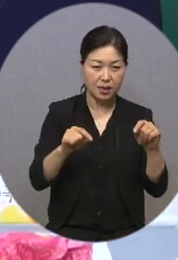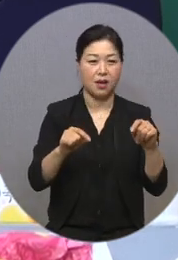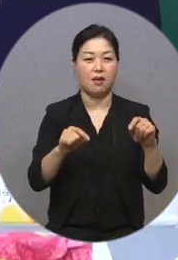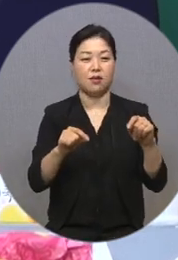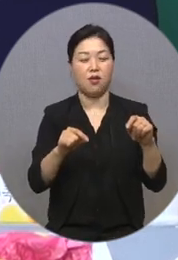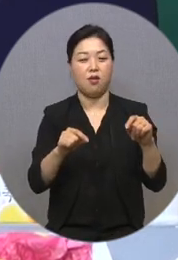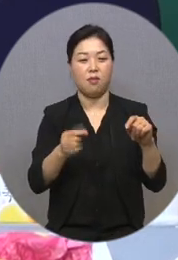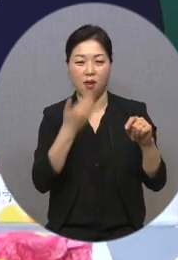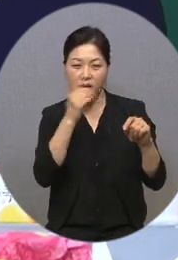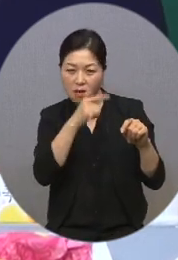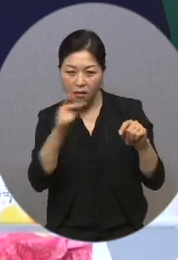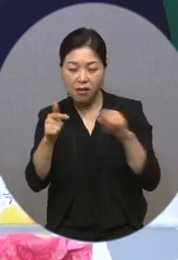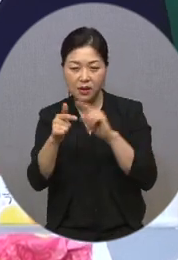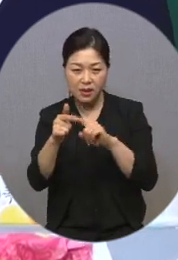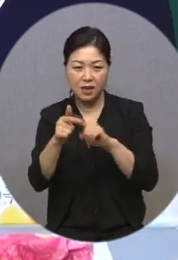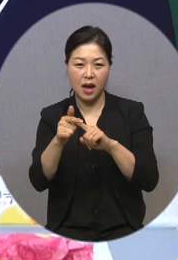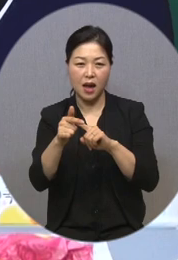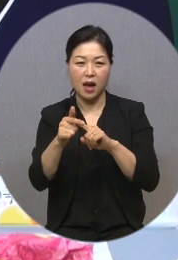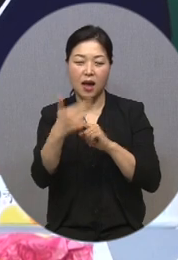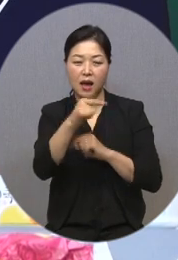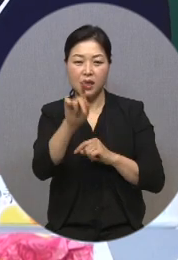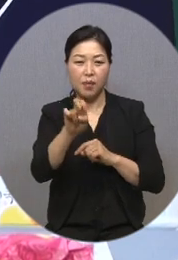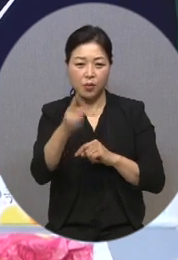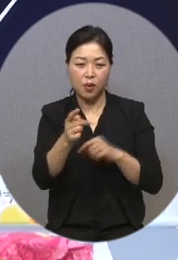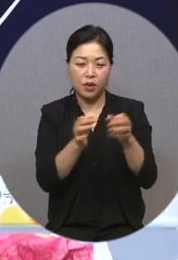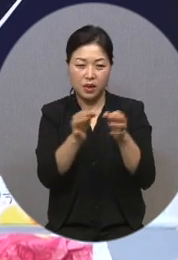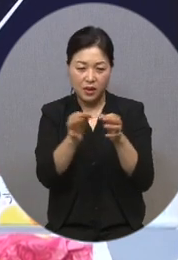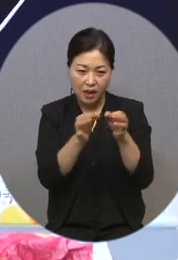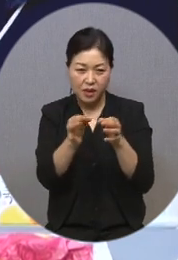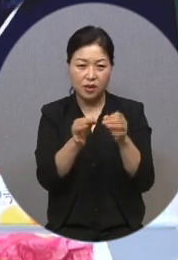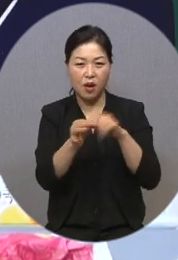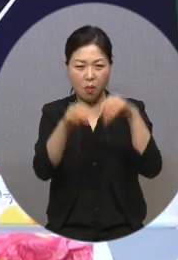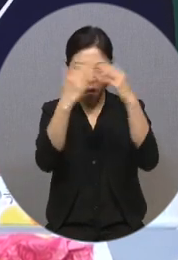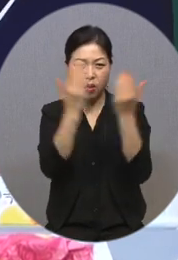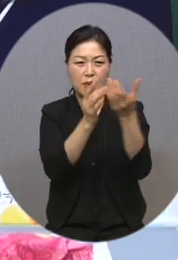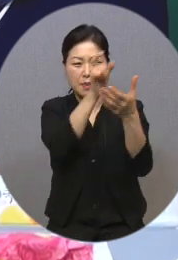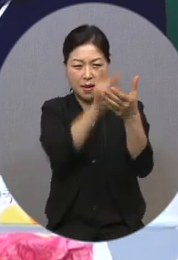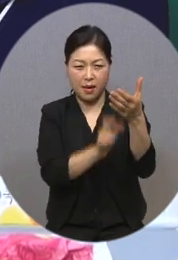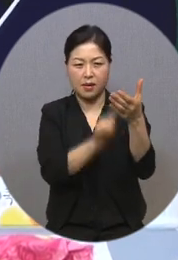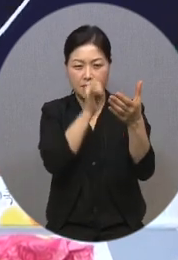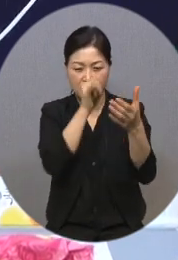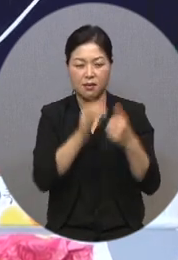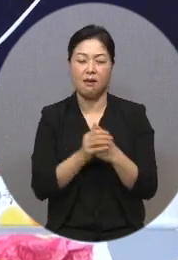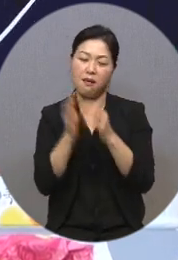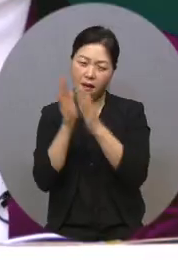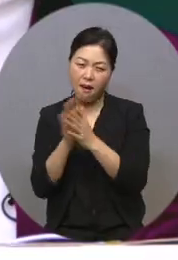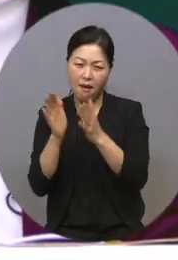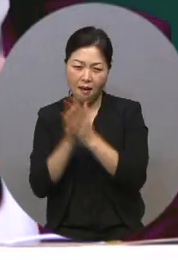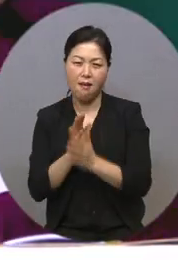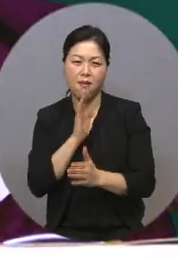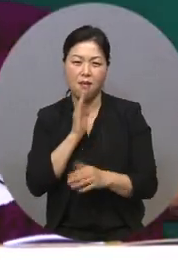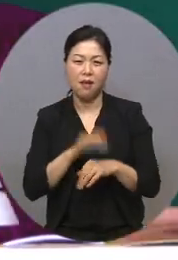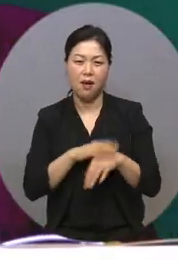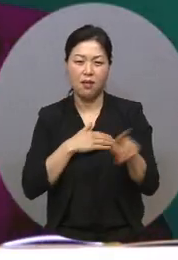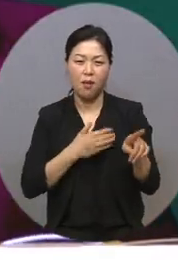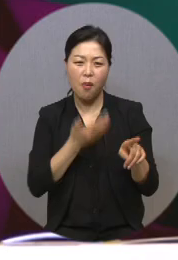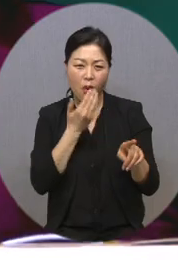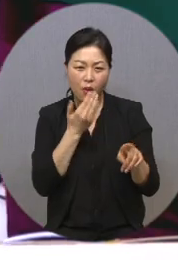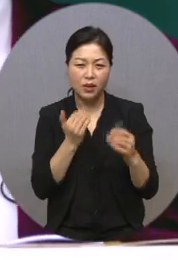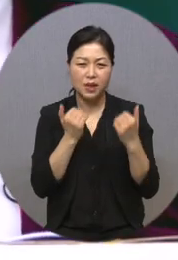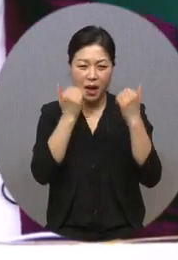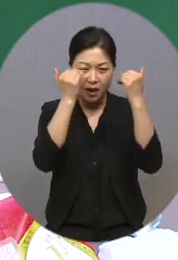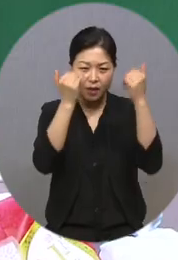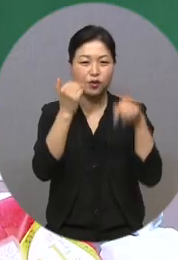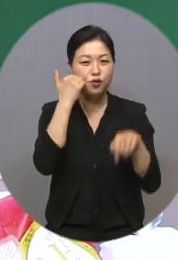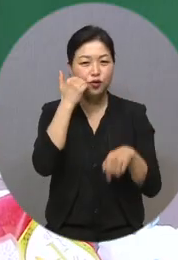식재료는 전부 다 남도장터에 다 있다. 이렇게 생각하시면 되겠습니다. 세상에 오메오메. 어미 언제 했을까나. 그거 먹고 자란 양반이 이